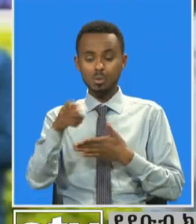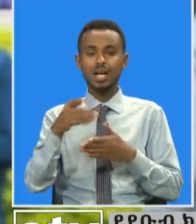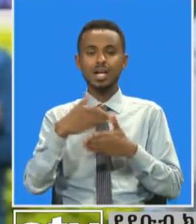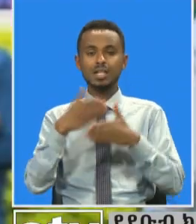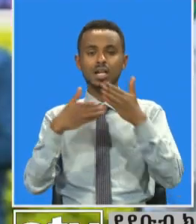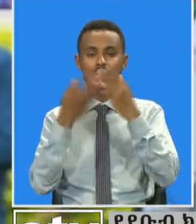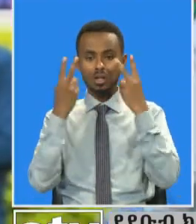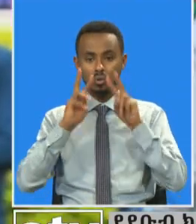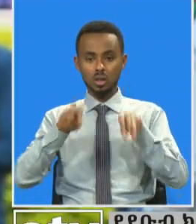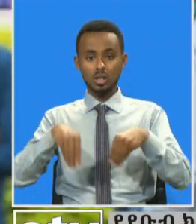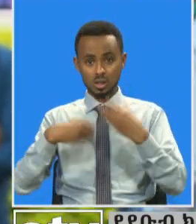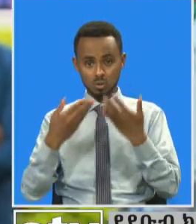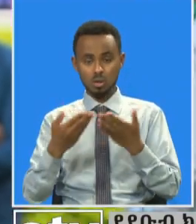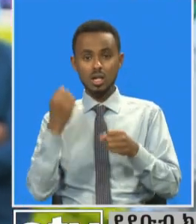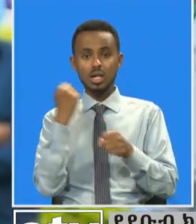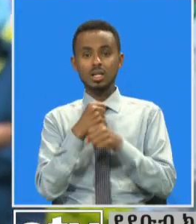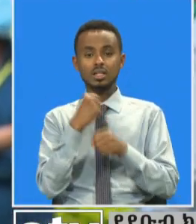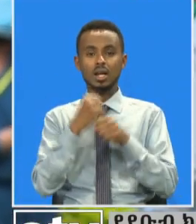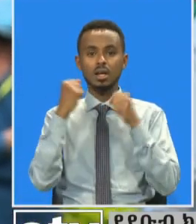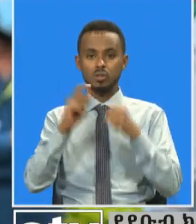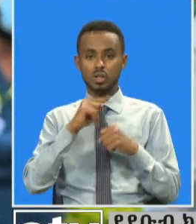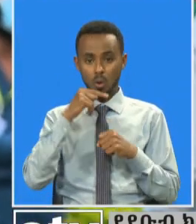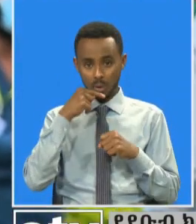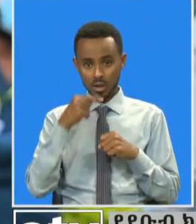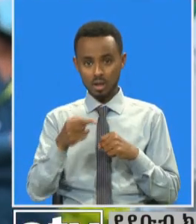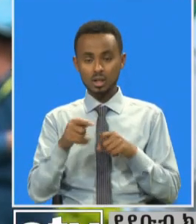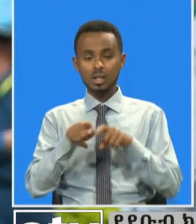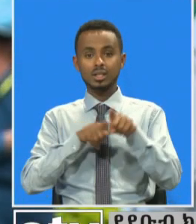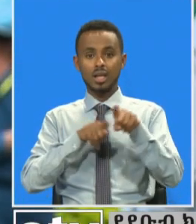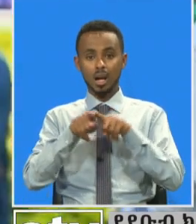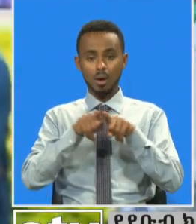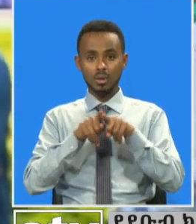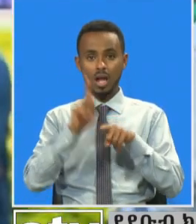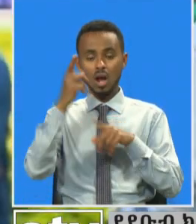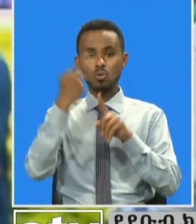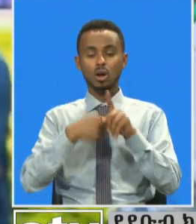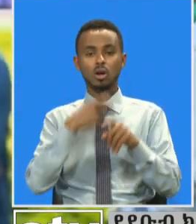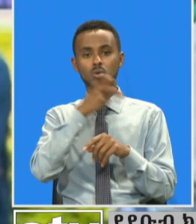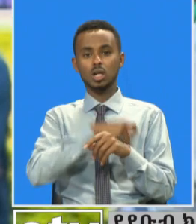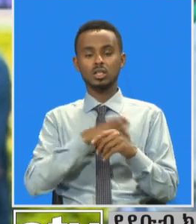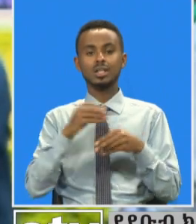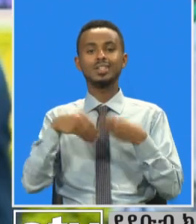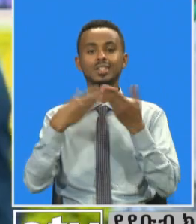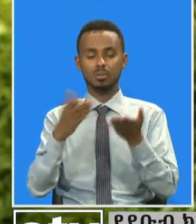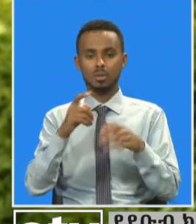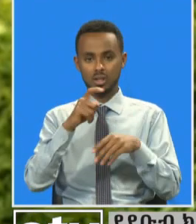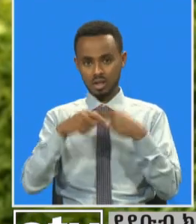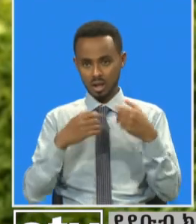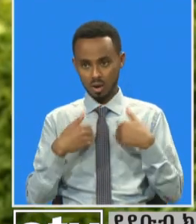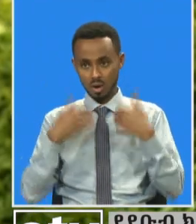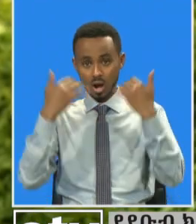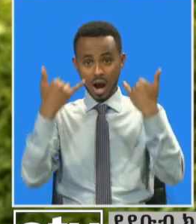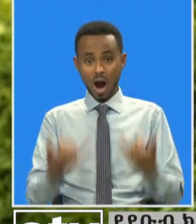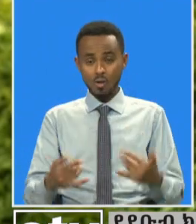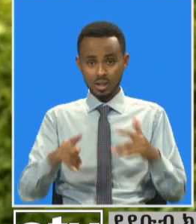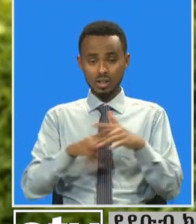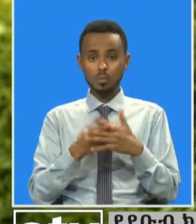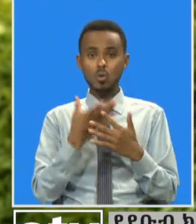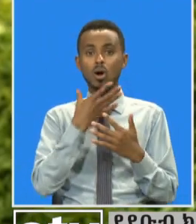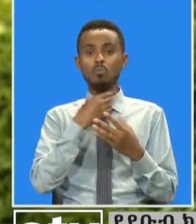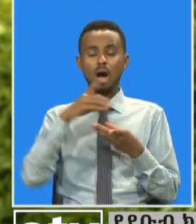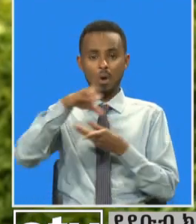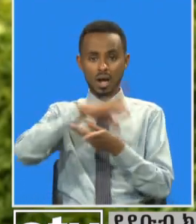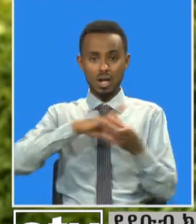ደረጃ ትኩረት ተሰጥቶት ሊሰራ የሚችል ነው በሚል ተግባብተን የአንድ ወር ደሞዛችን የለቀቅንበት ሂደት ነው ያለው። አሁን የተጀመረው በአማራ